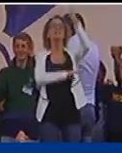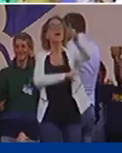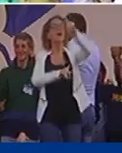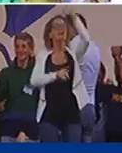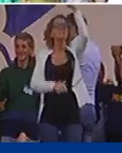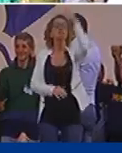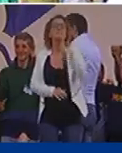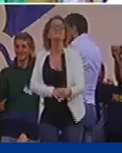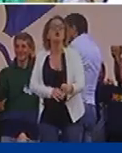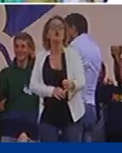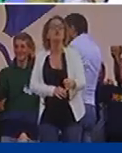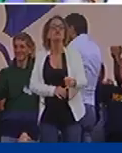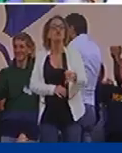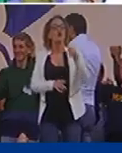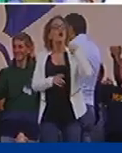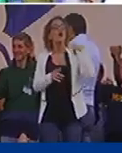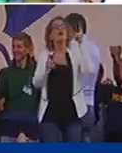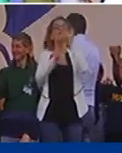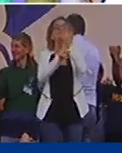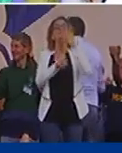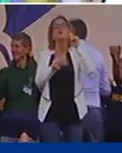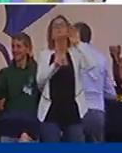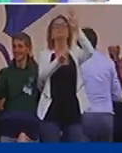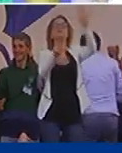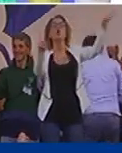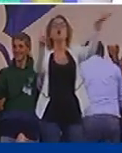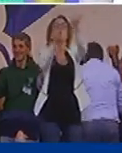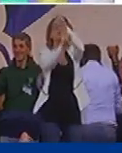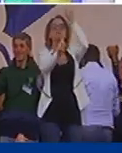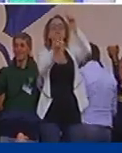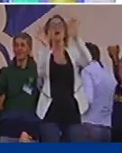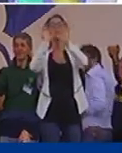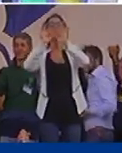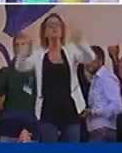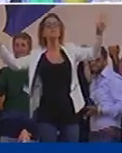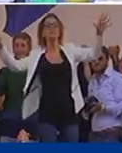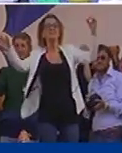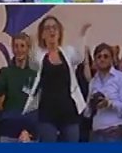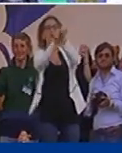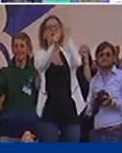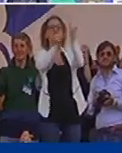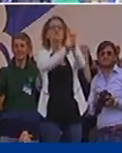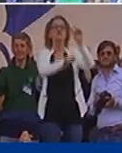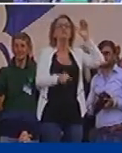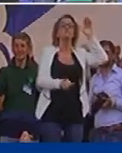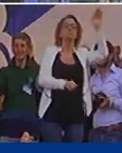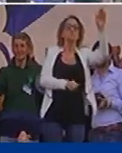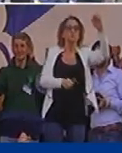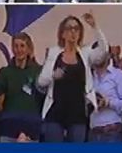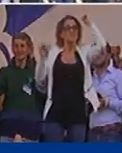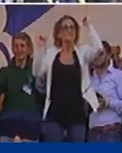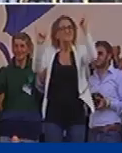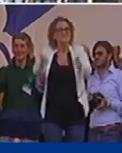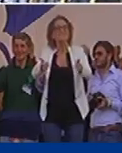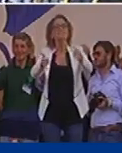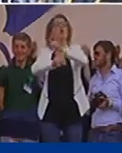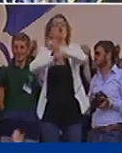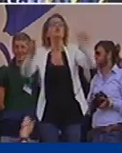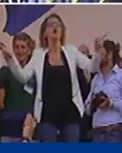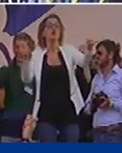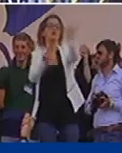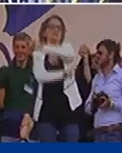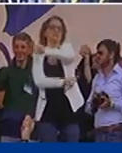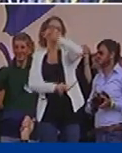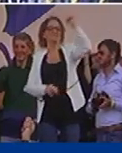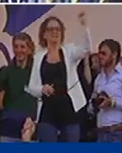in fondo per conquistare libertà, lavoro e futuro. Sì o no?